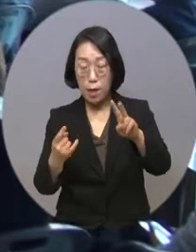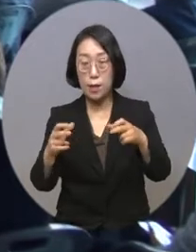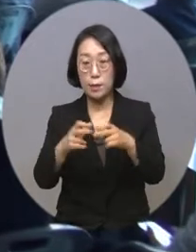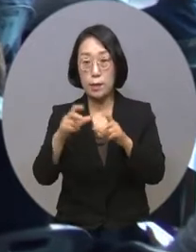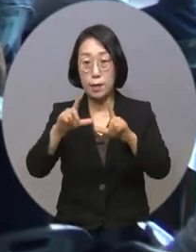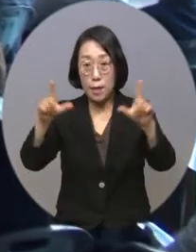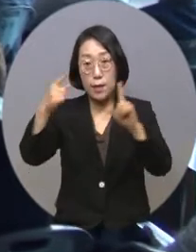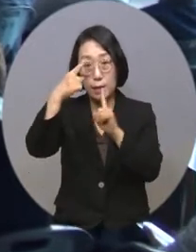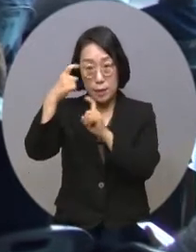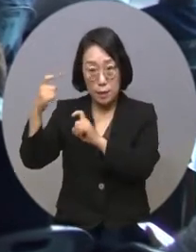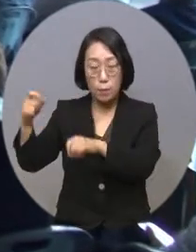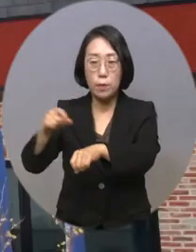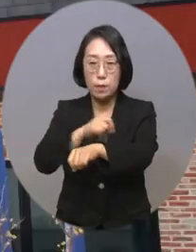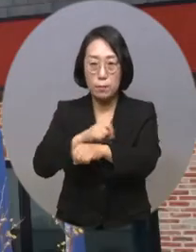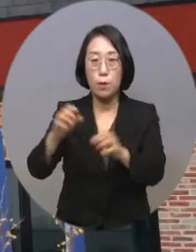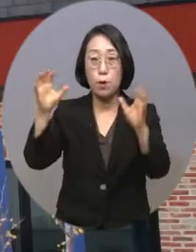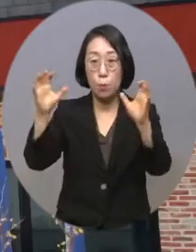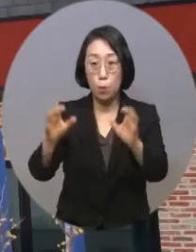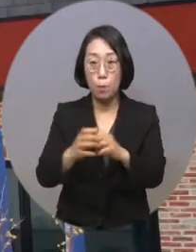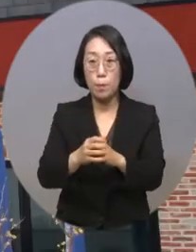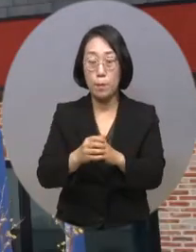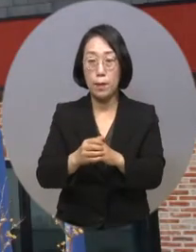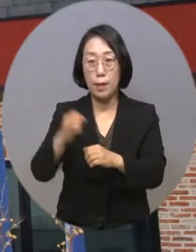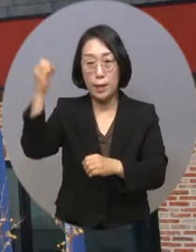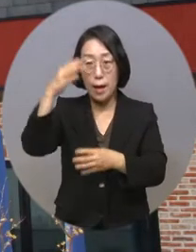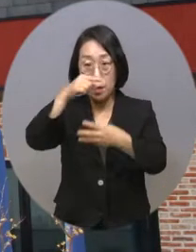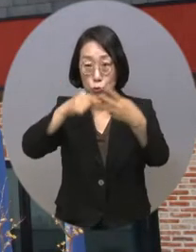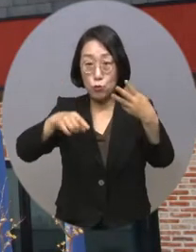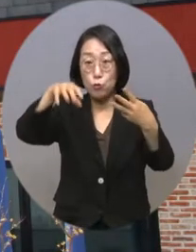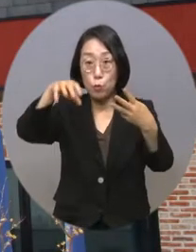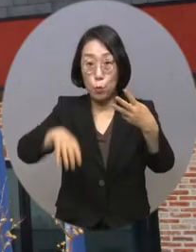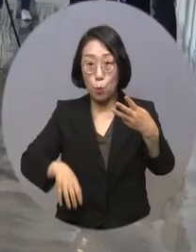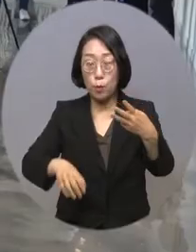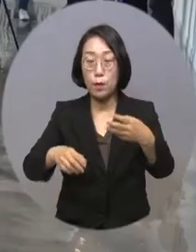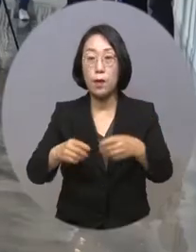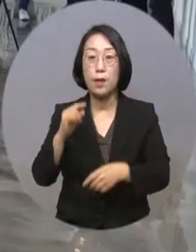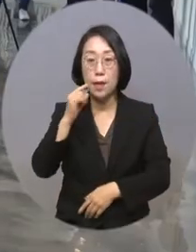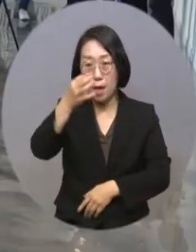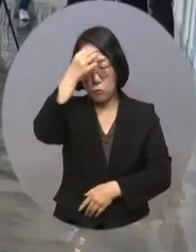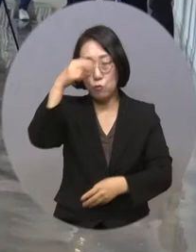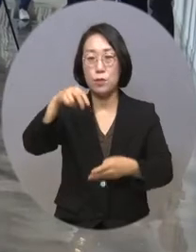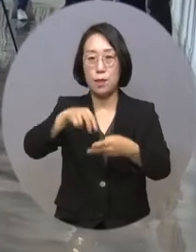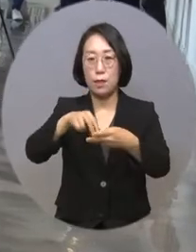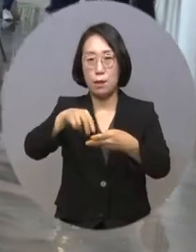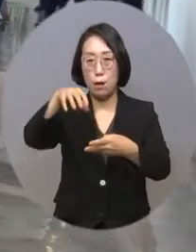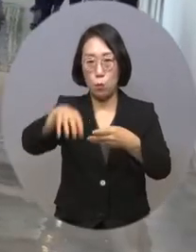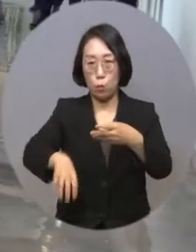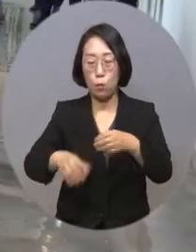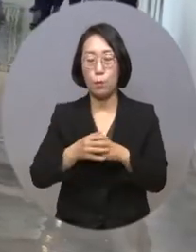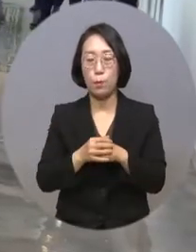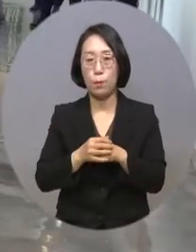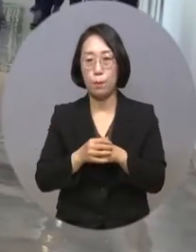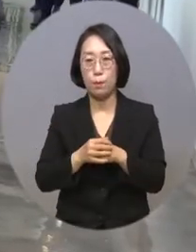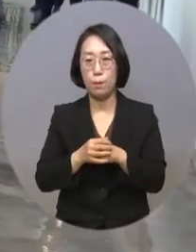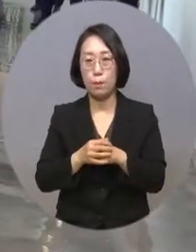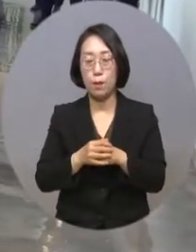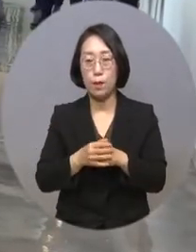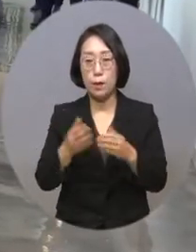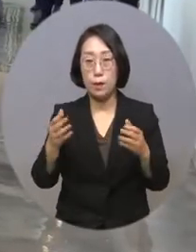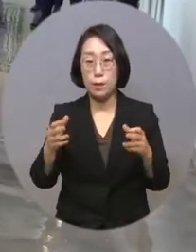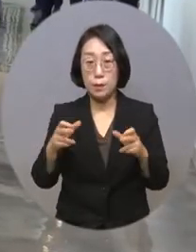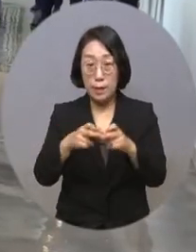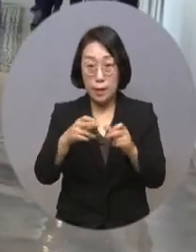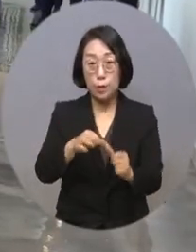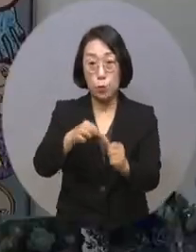특별 행사가 진행되는 양주시 경기 에이블 아트 센터 입니다 이번 행사는 장애인 고용 오수 기업 시우가